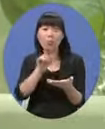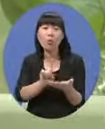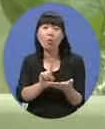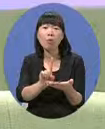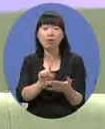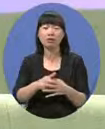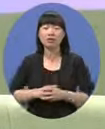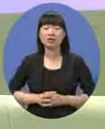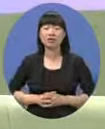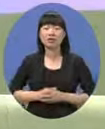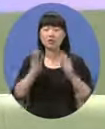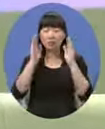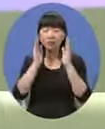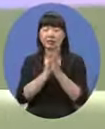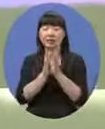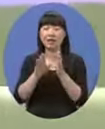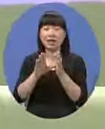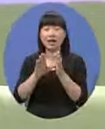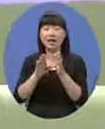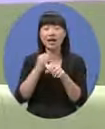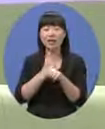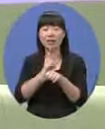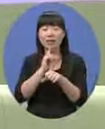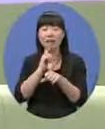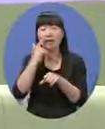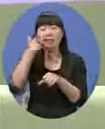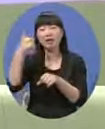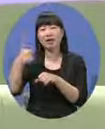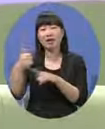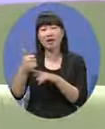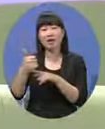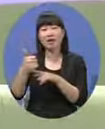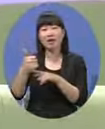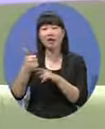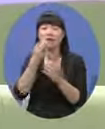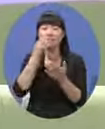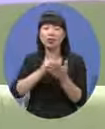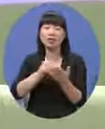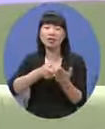이제 공부를 이제 시작한다고 하니까 이제 아빠가 네. 돌에 이제 새겨주신 건데 이제.